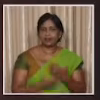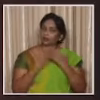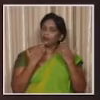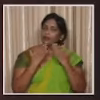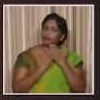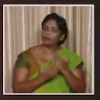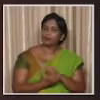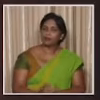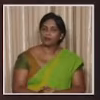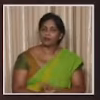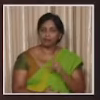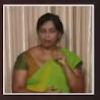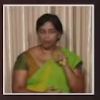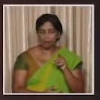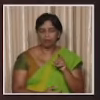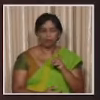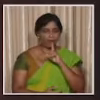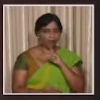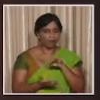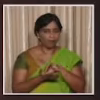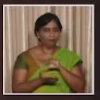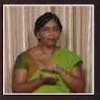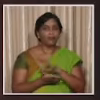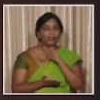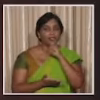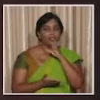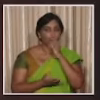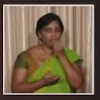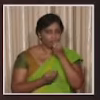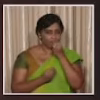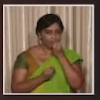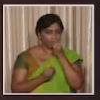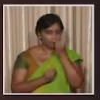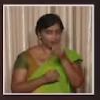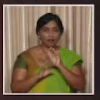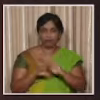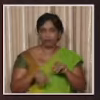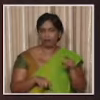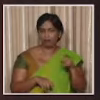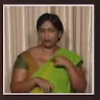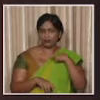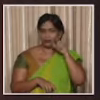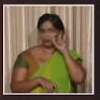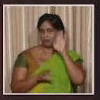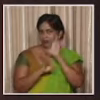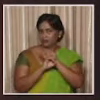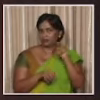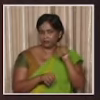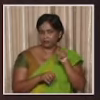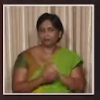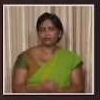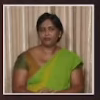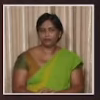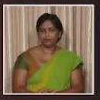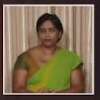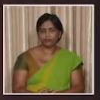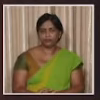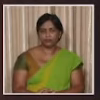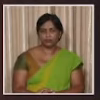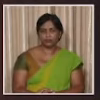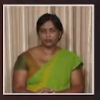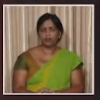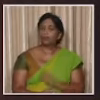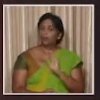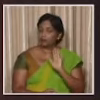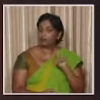වෙනවා දැන් ඔබතුමා තීරණයක් කරන් තියෙනවා දිවාහාරය දෙන්න සිසුන්ට මම දැක්ක එහෙම ප්‍රකාශයක් කළා තියෙනවා යම් උත්සාහයක් දරනවා කියලා